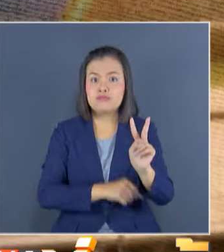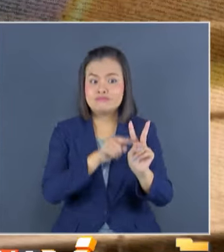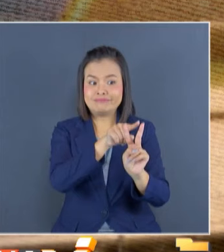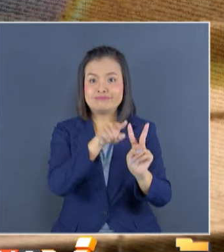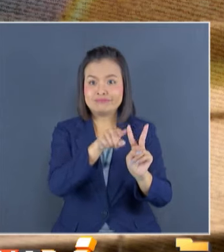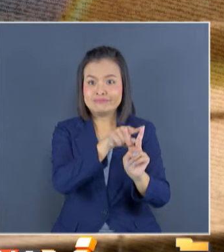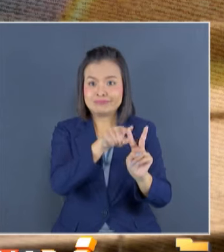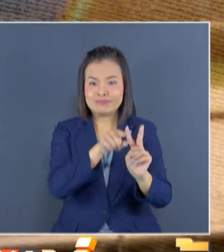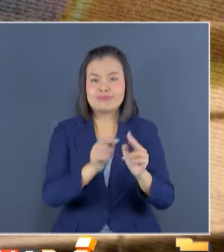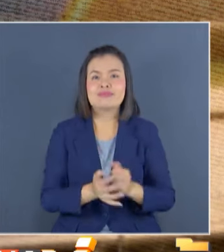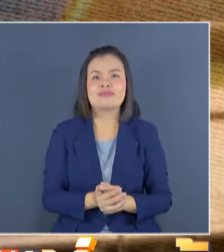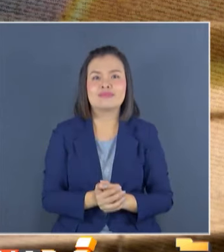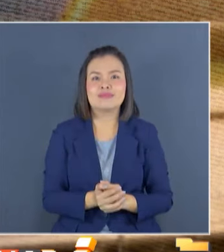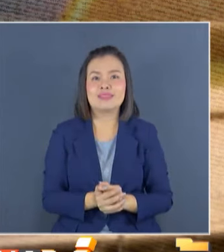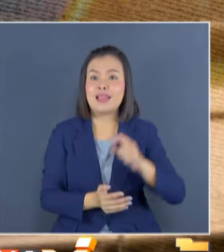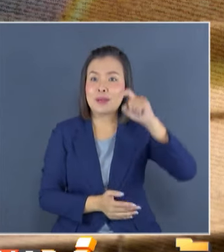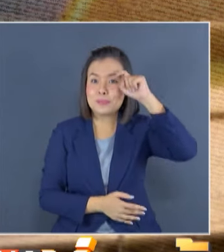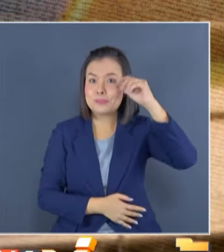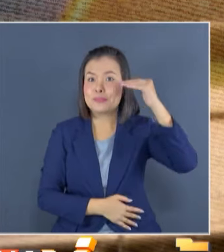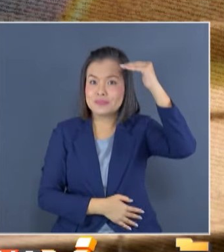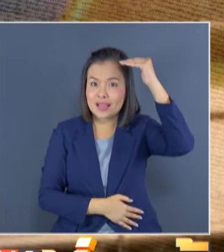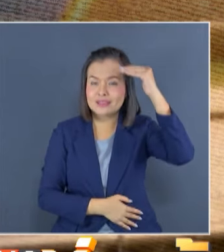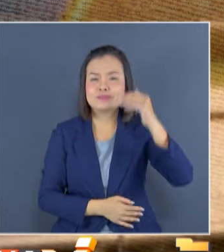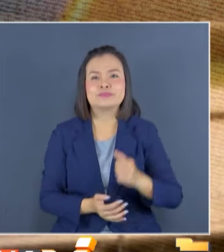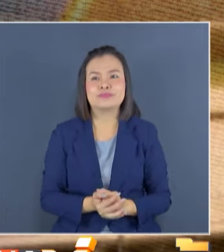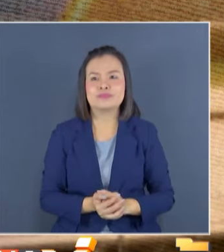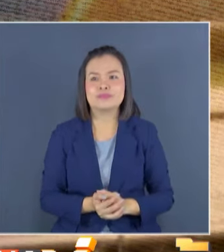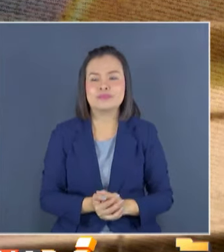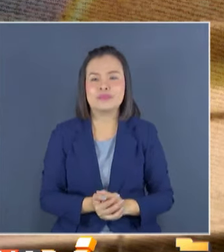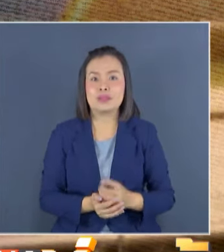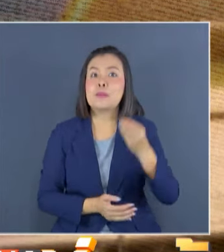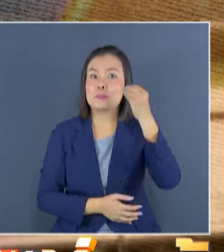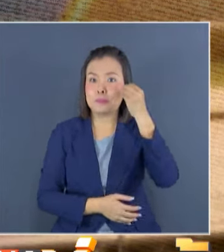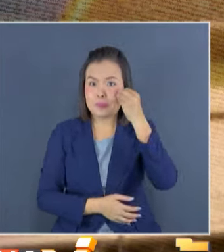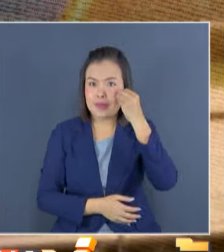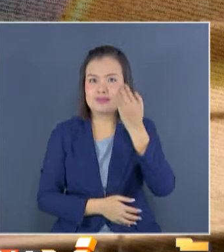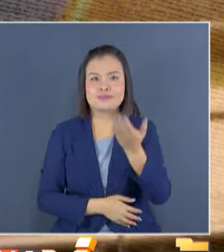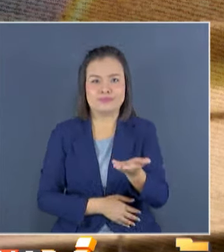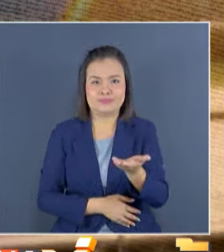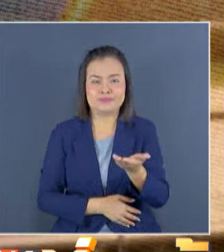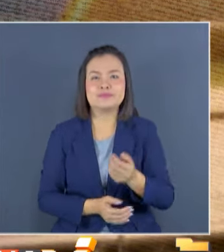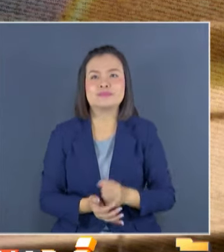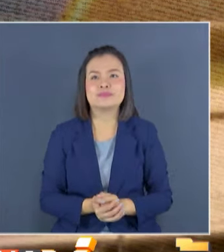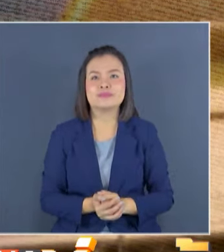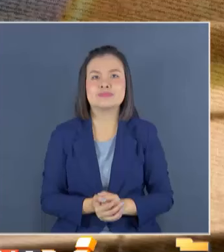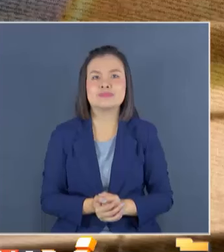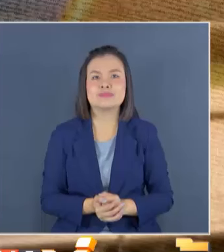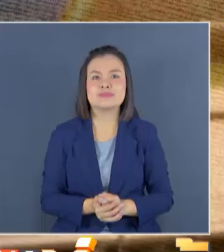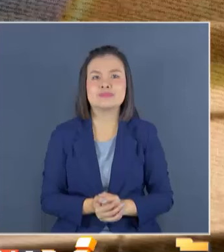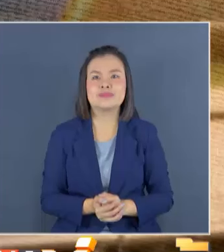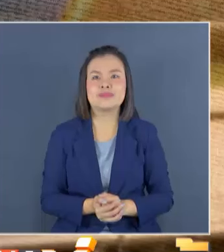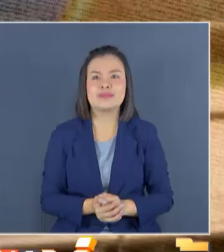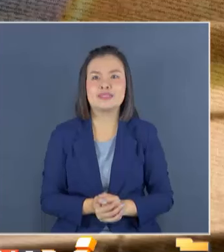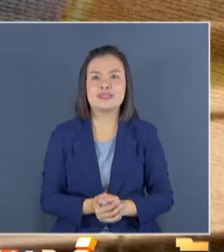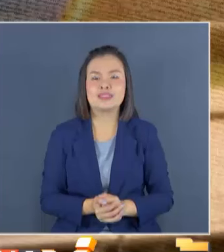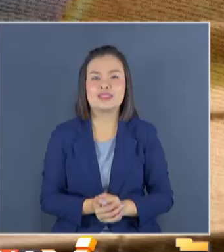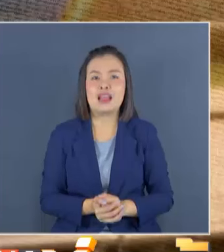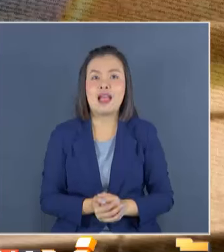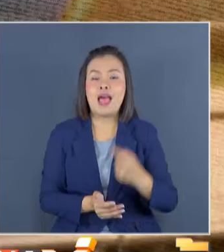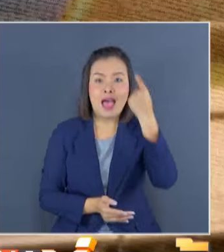วย ใช่ฮะแล้วก็มีคุณเศรษฐาทวีสินนะแล้วก็รวมถึงคุณพิธาลิ้มเจริญรัตน์ด้วยคนที่เป็นคอการเมื